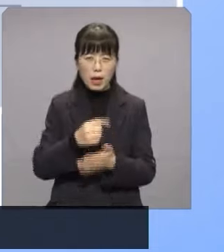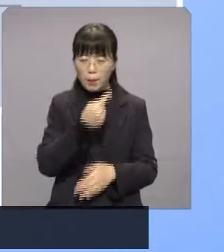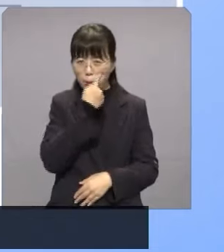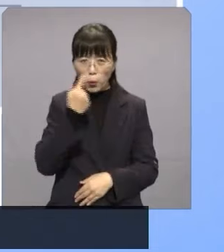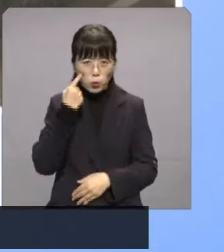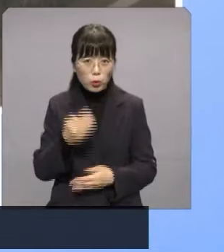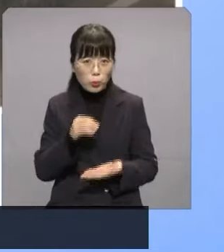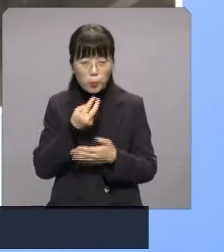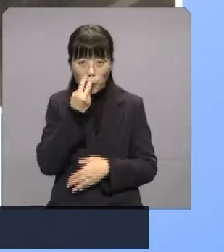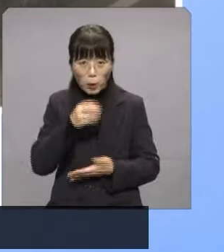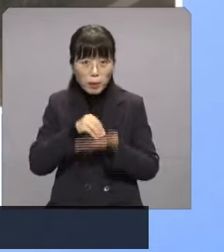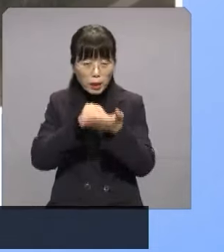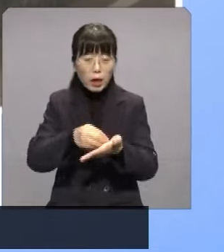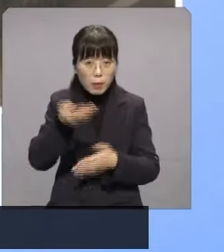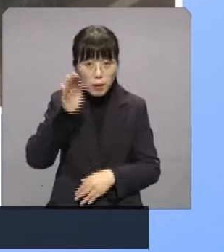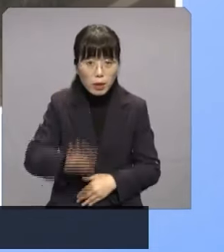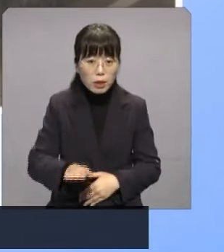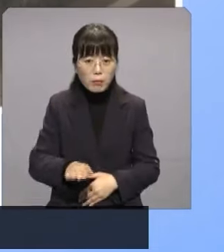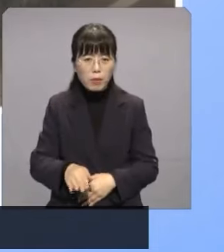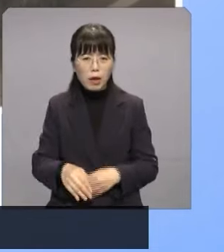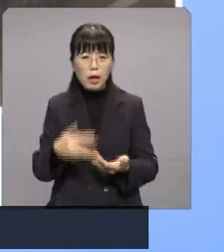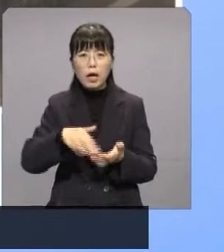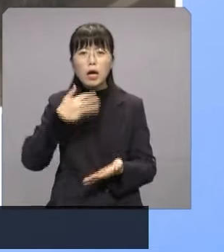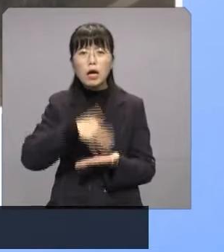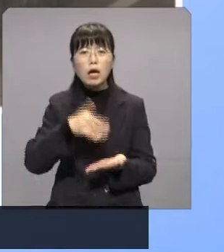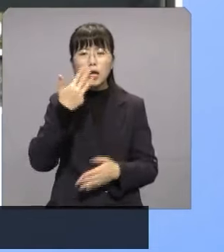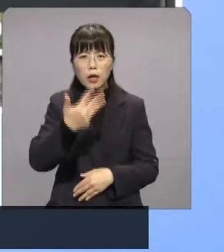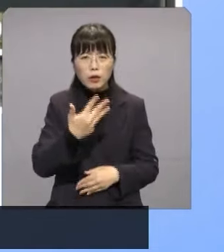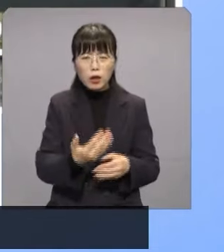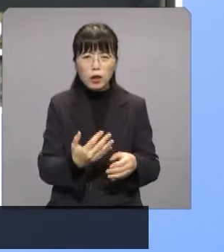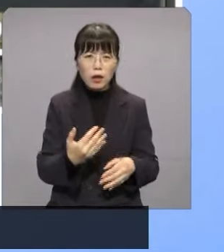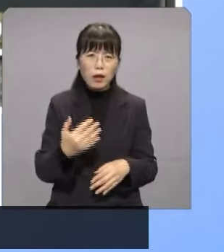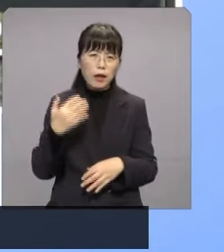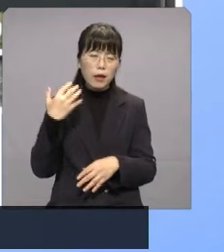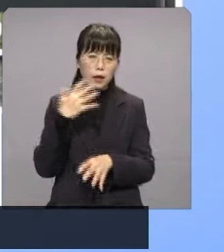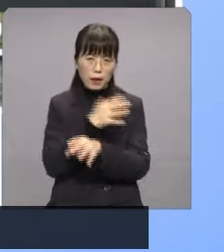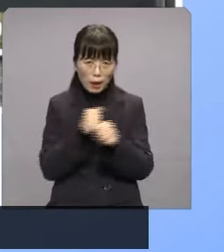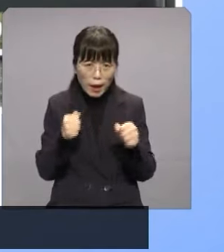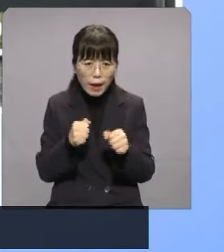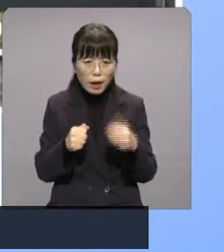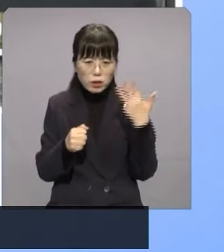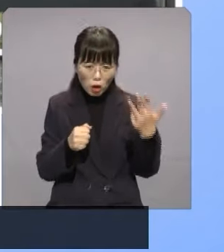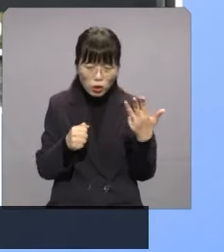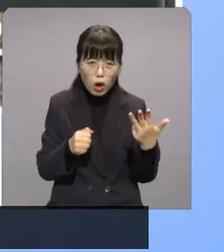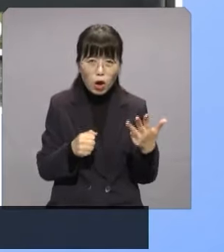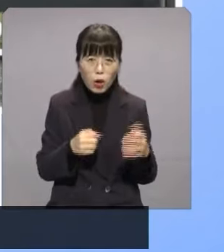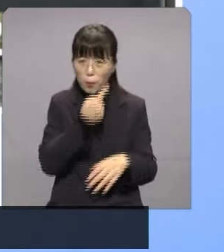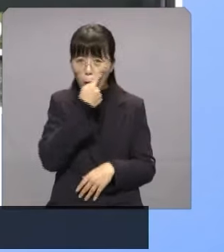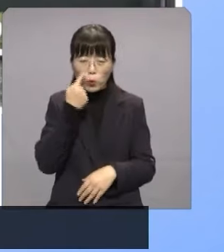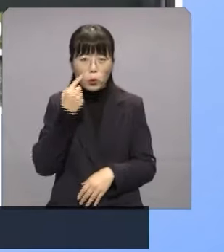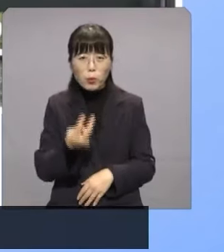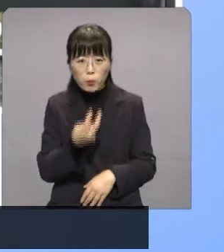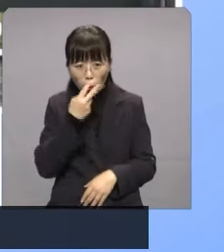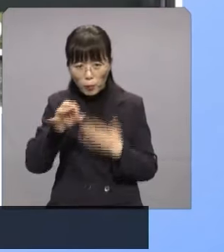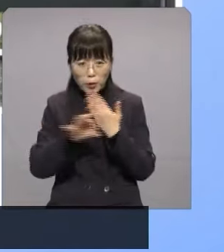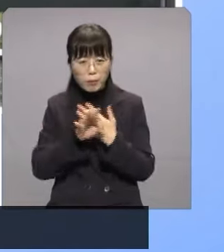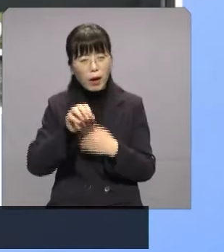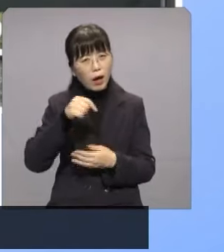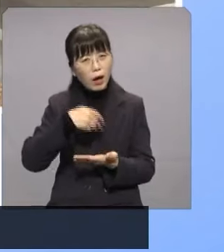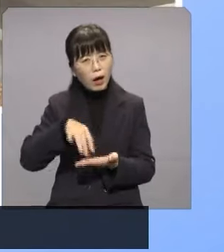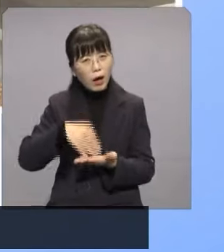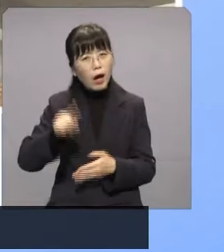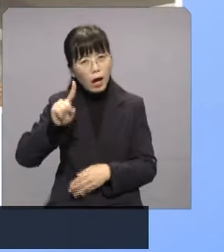가입을 했는데 8건의 전세 계약에서 사고가 8건 전세 계약 보증 보험을 하게 되면 한 건에서